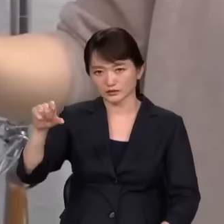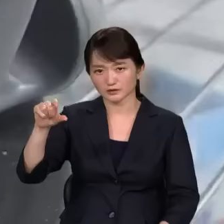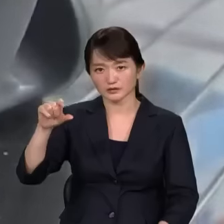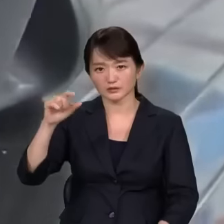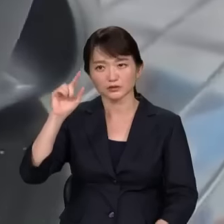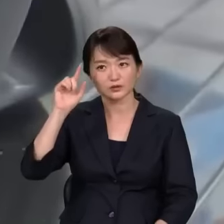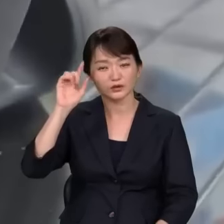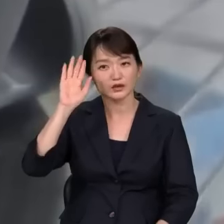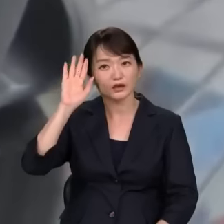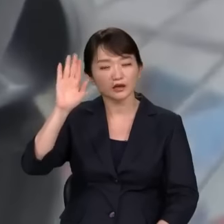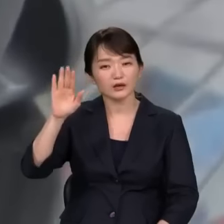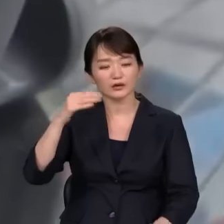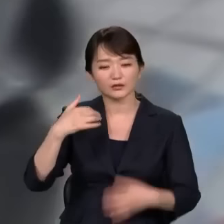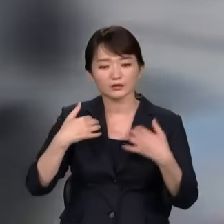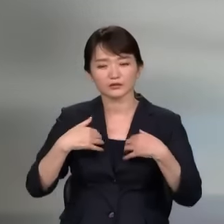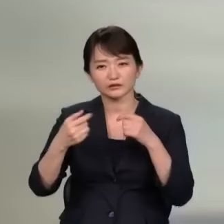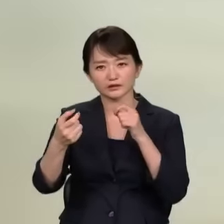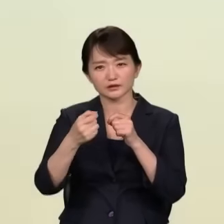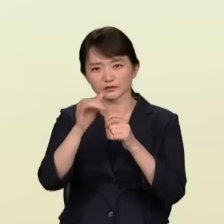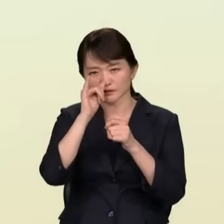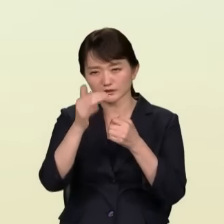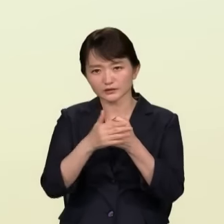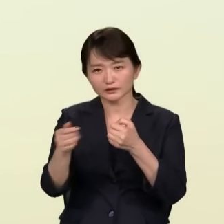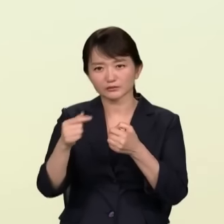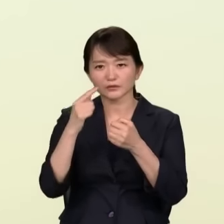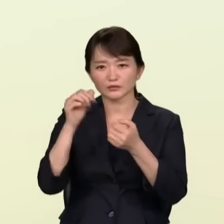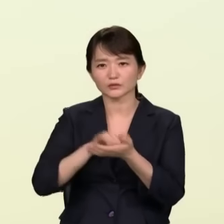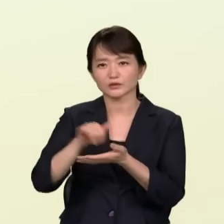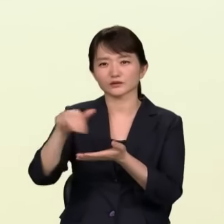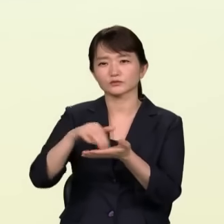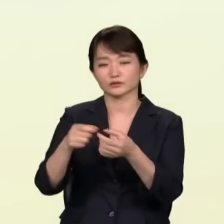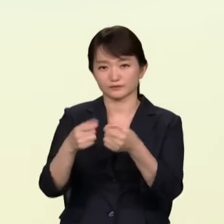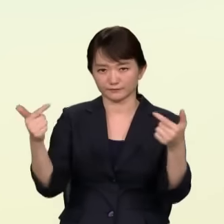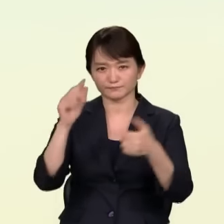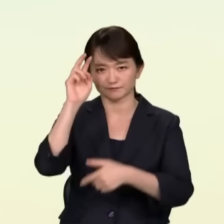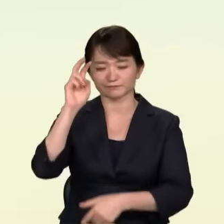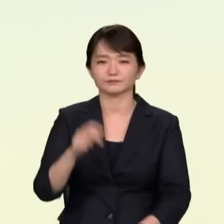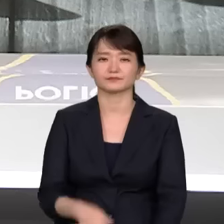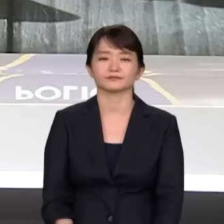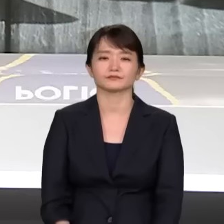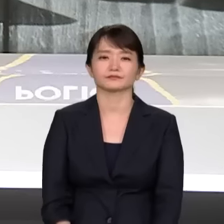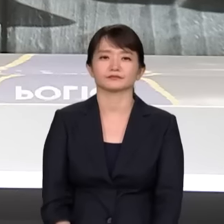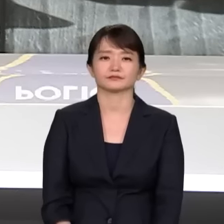추세는 이어질 전망입니다. JTBC 정아람입니다.